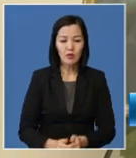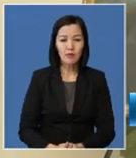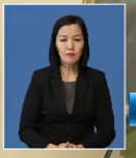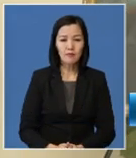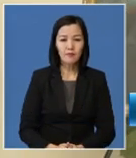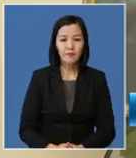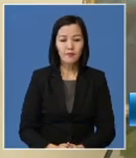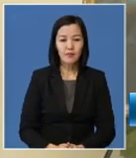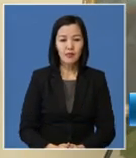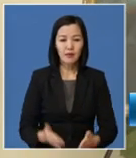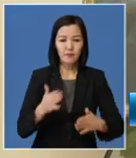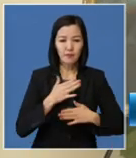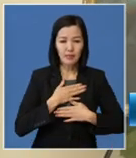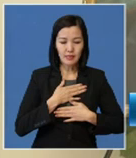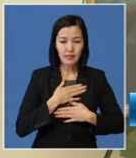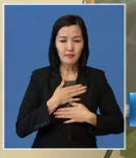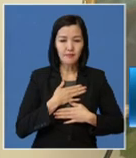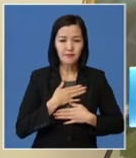Басты мақсаты біздің осы